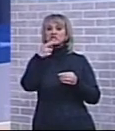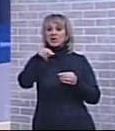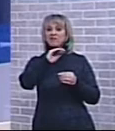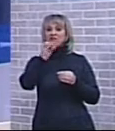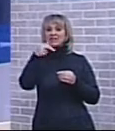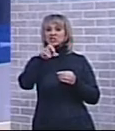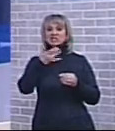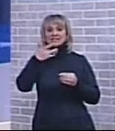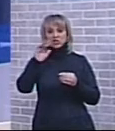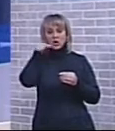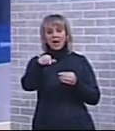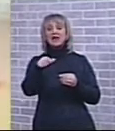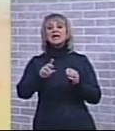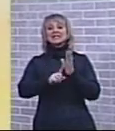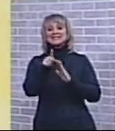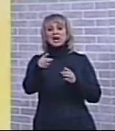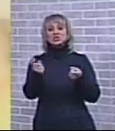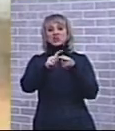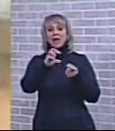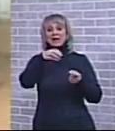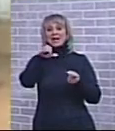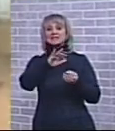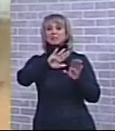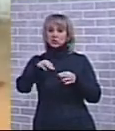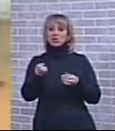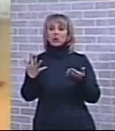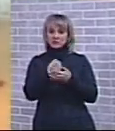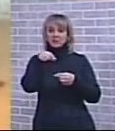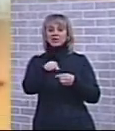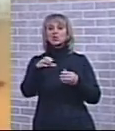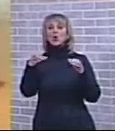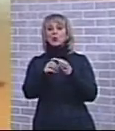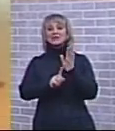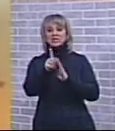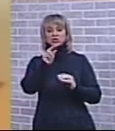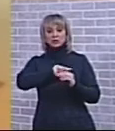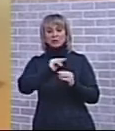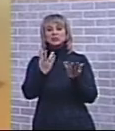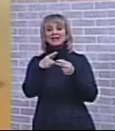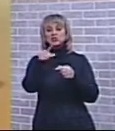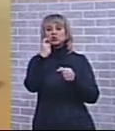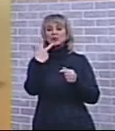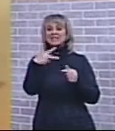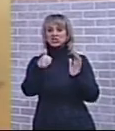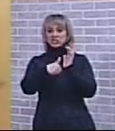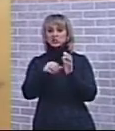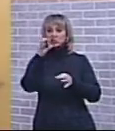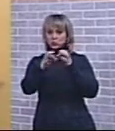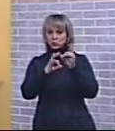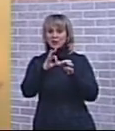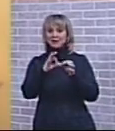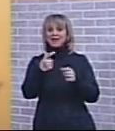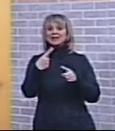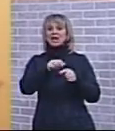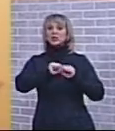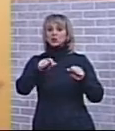Фишер, США. Старт и стыковка с МХС прошли успешно. Экипаж приступил к работе, рассчитанной на 136 суток.